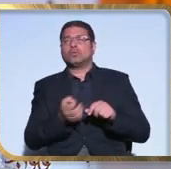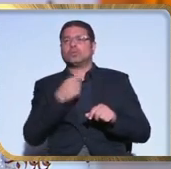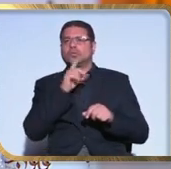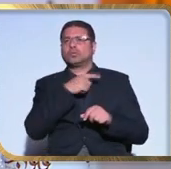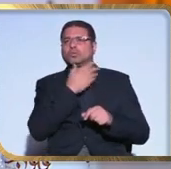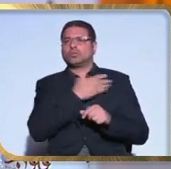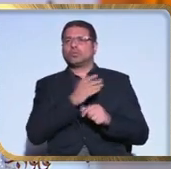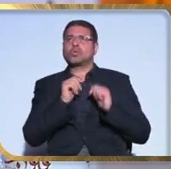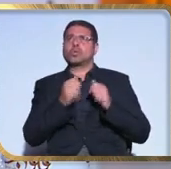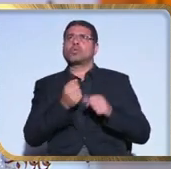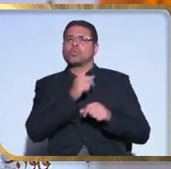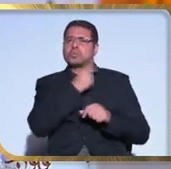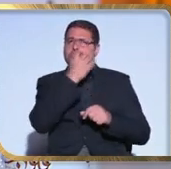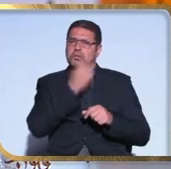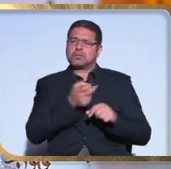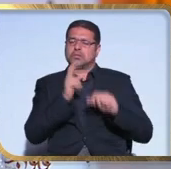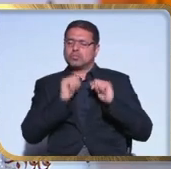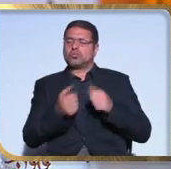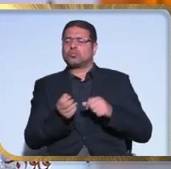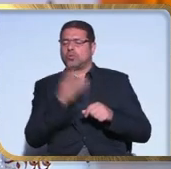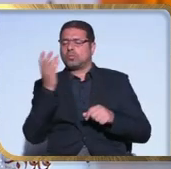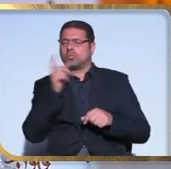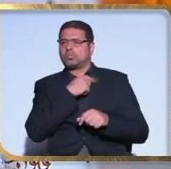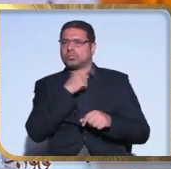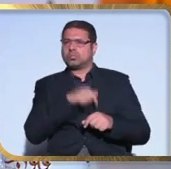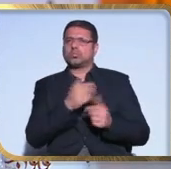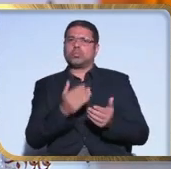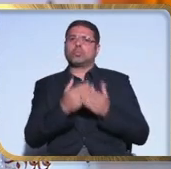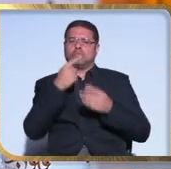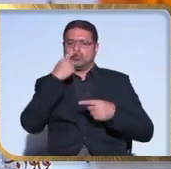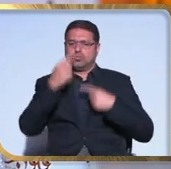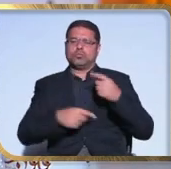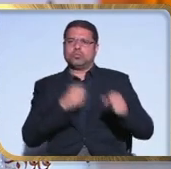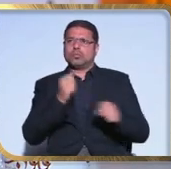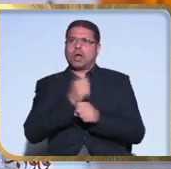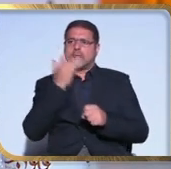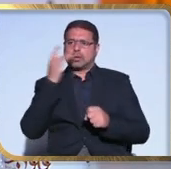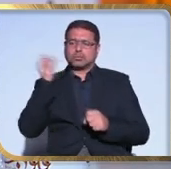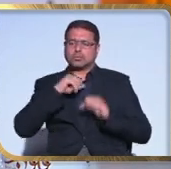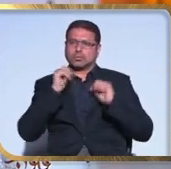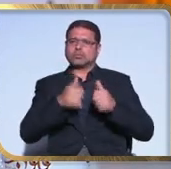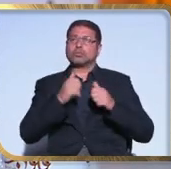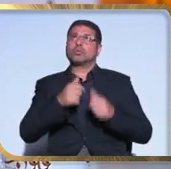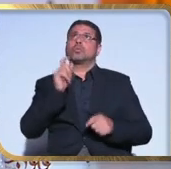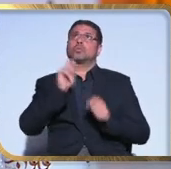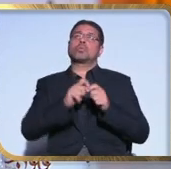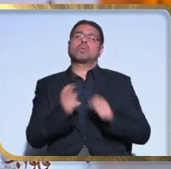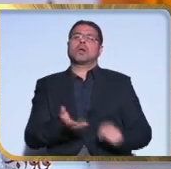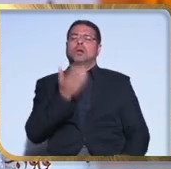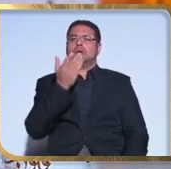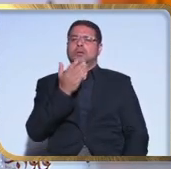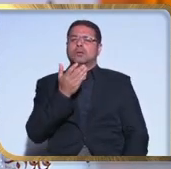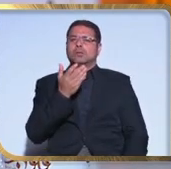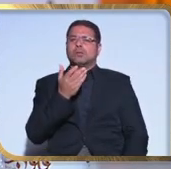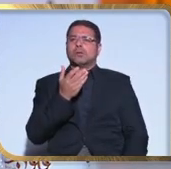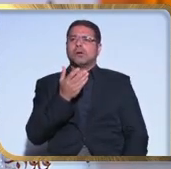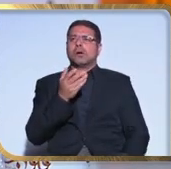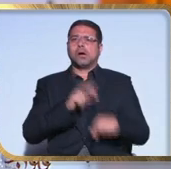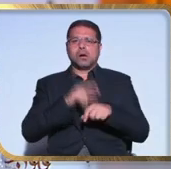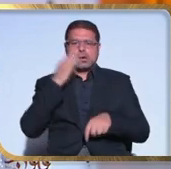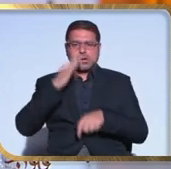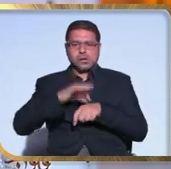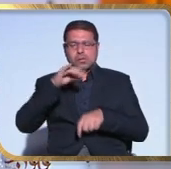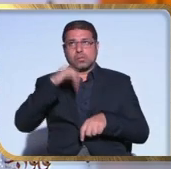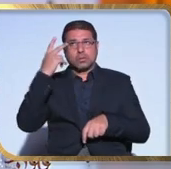بالليل وياتي مسيء الليل فيستغفر بالنهار في حلق التوبه وعوده الى الله سبحانه وتعالى فالانسان